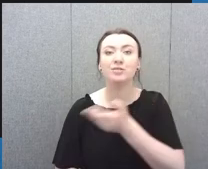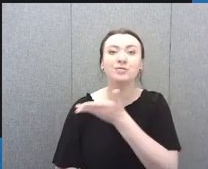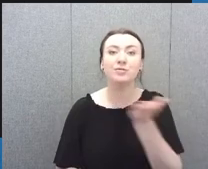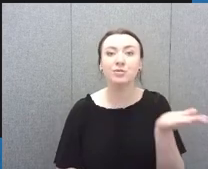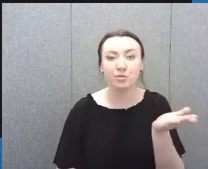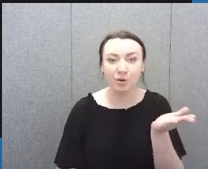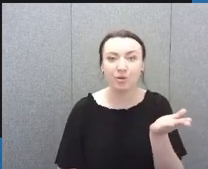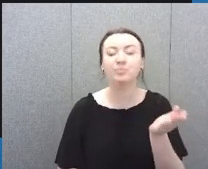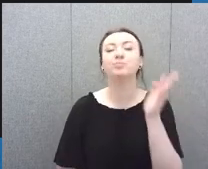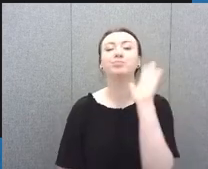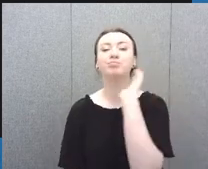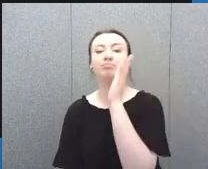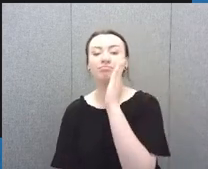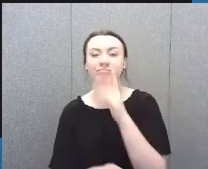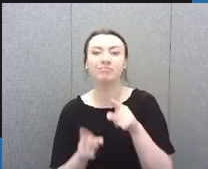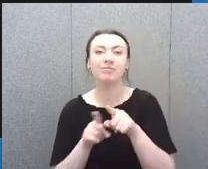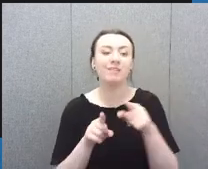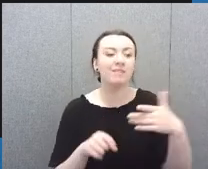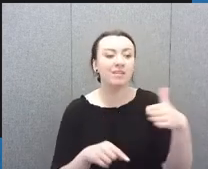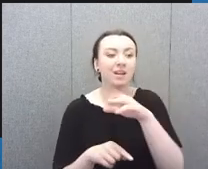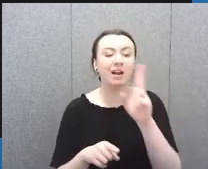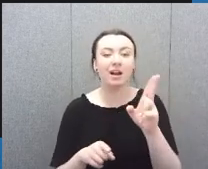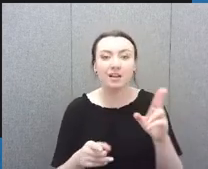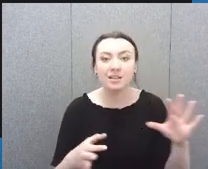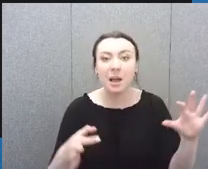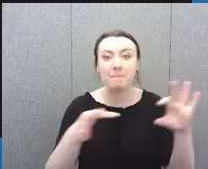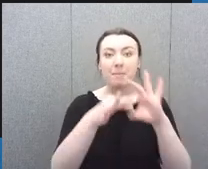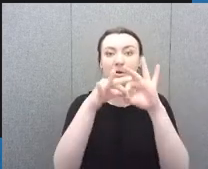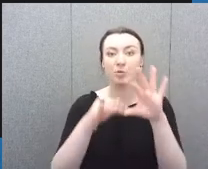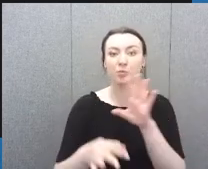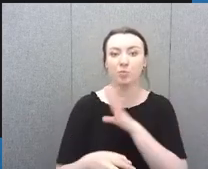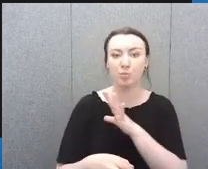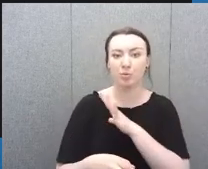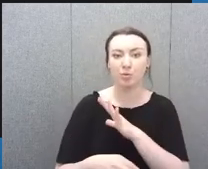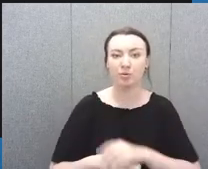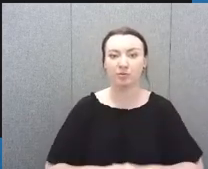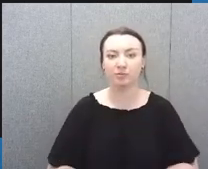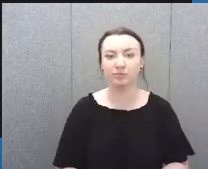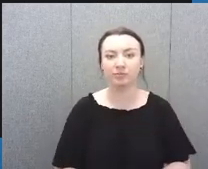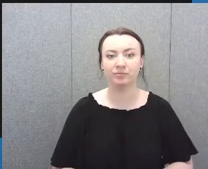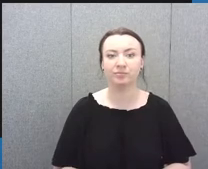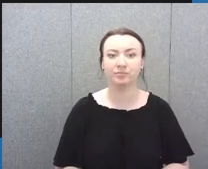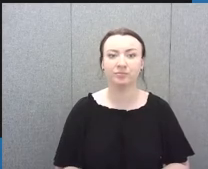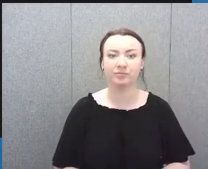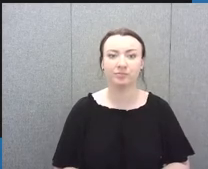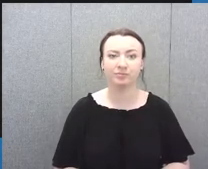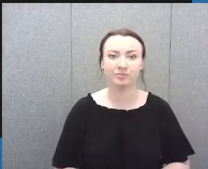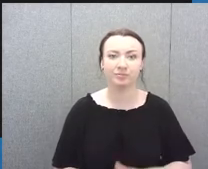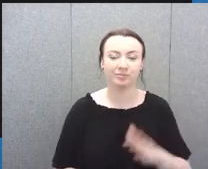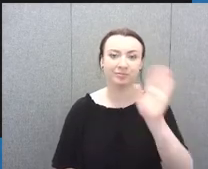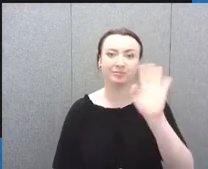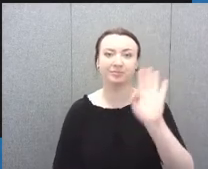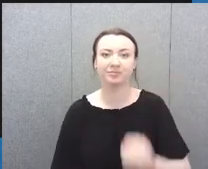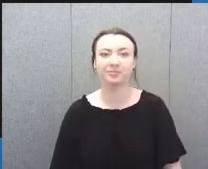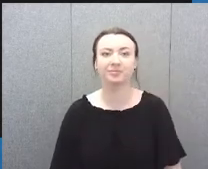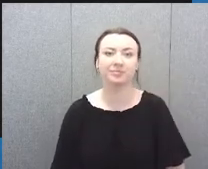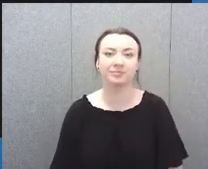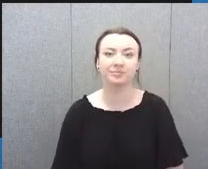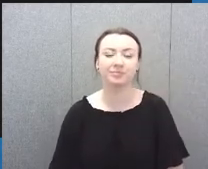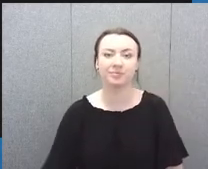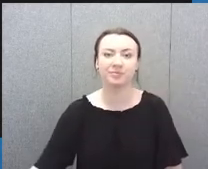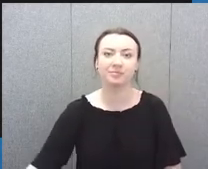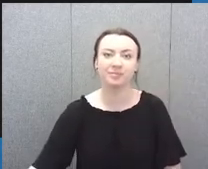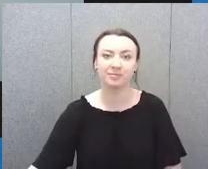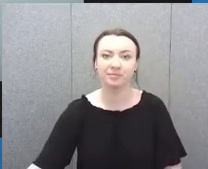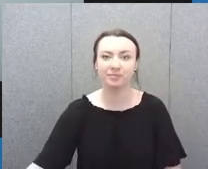для всего нашего общества. Спасибо всем вам, нашим докладчицам, и всем слушателям нашей первой дискуссии.